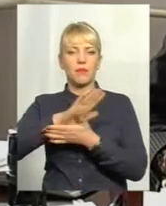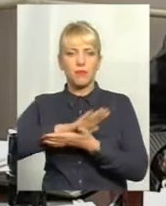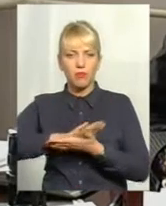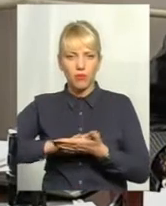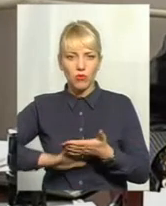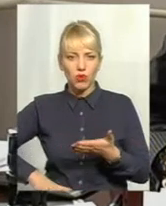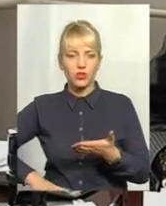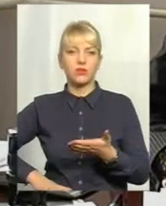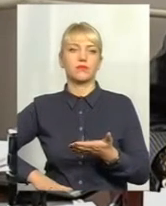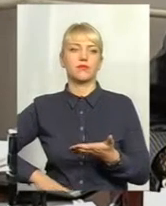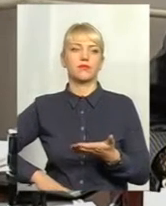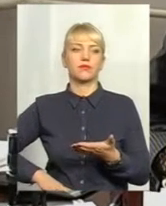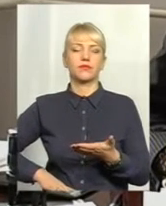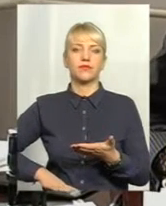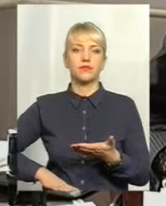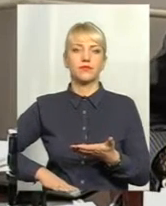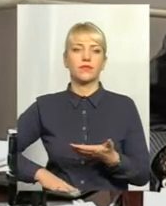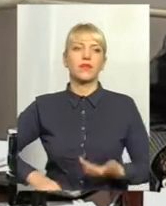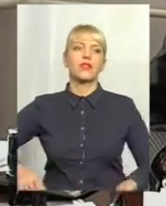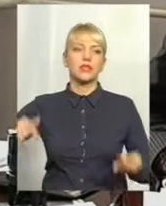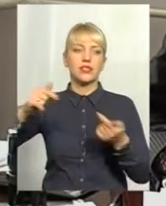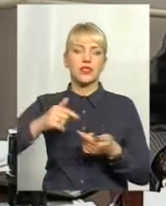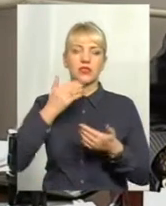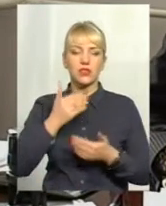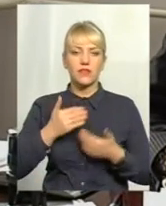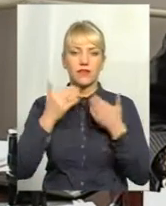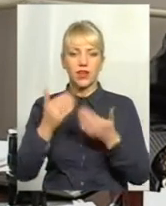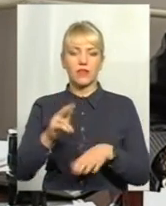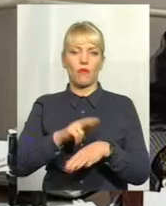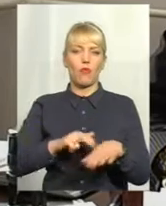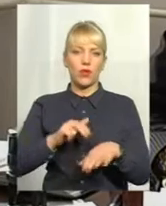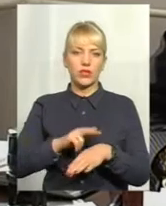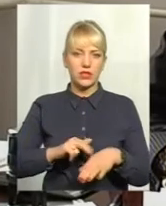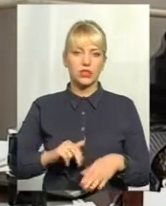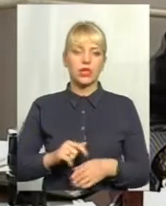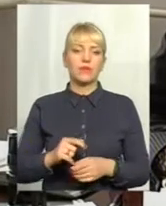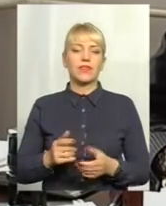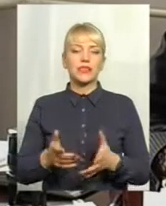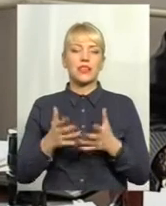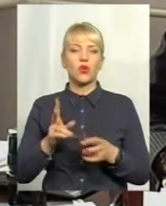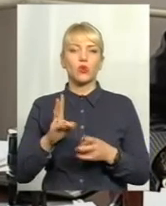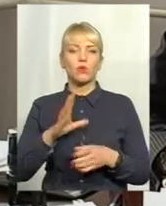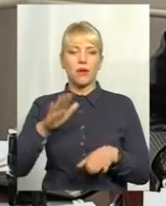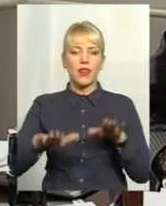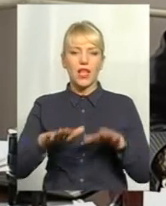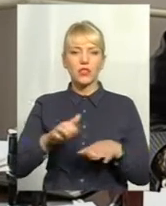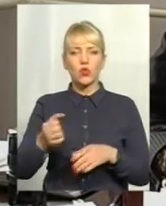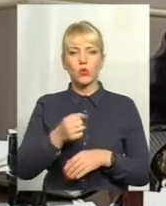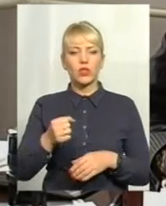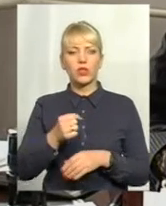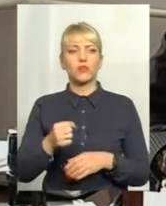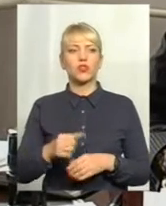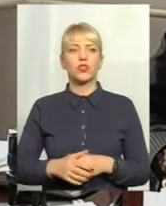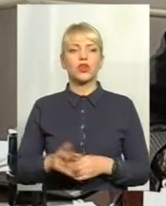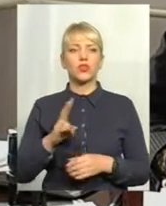і згідно звернення в поліцію, З'ясовується, хто балансоотримувач і хто повинен був